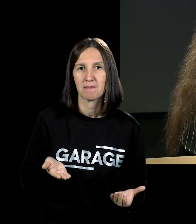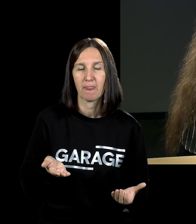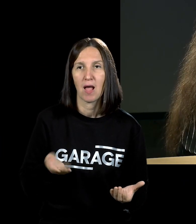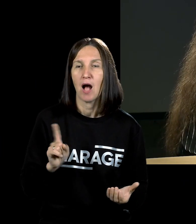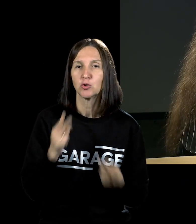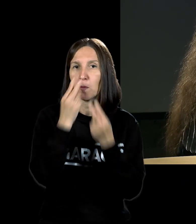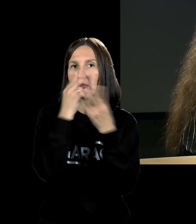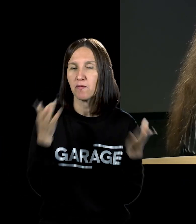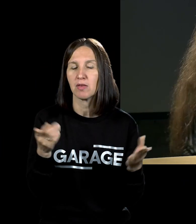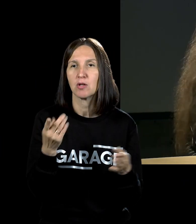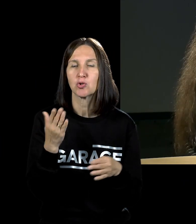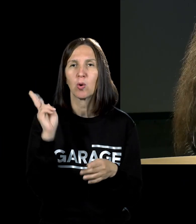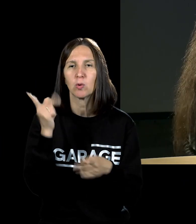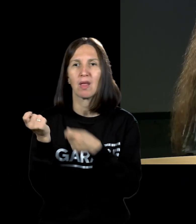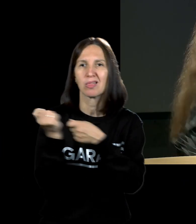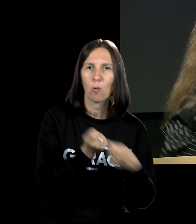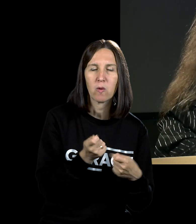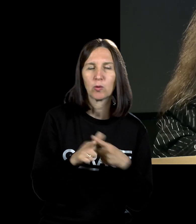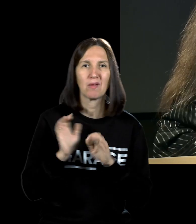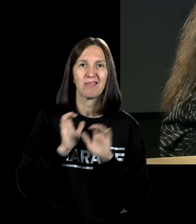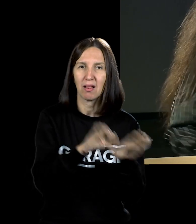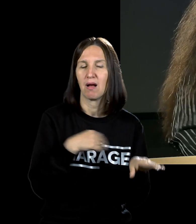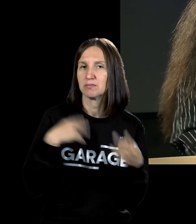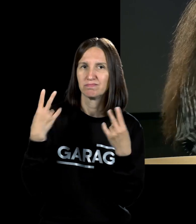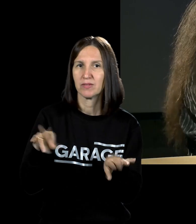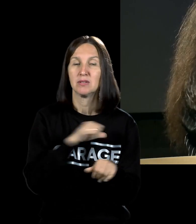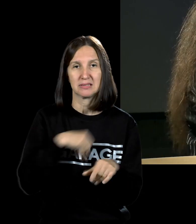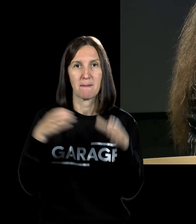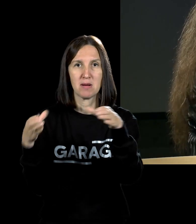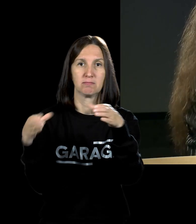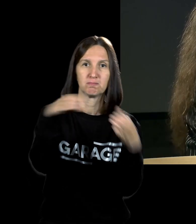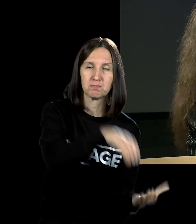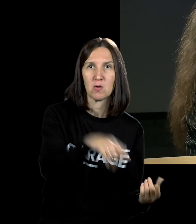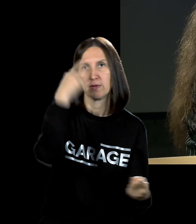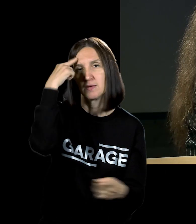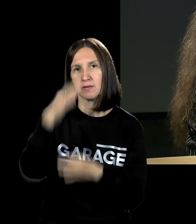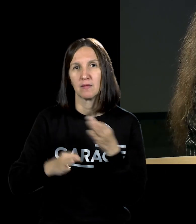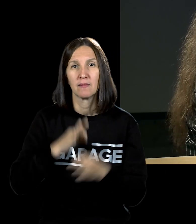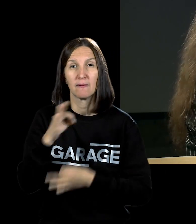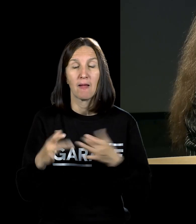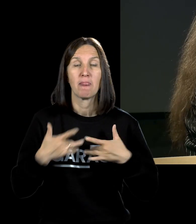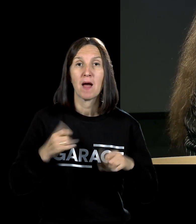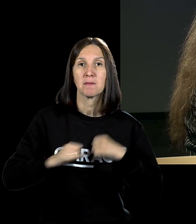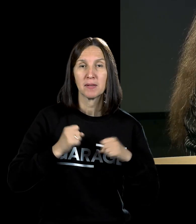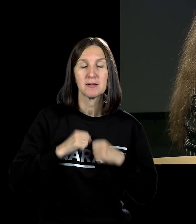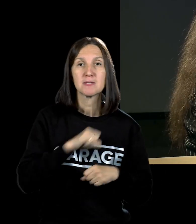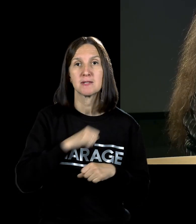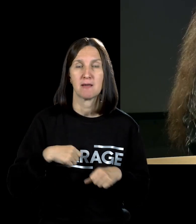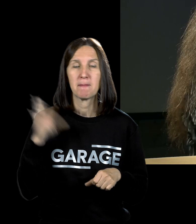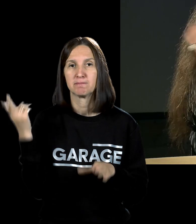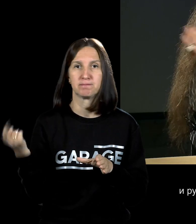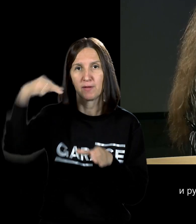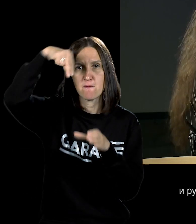не было видно, что ее приводят в движение. И на первом репетиции он не нашел ничего лучшего, как залезть внутрь этой